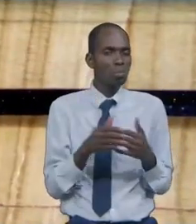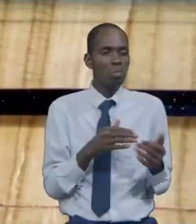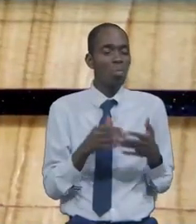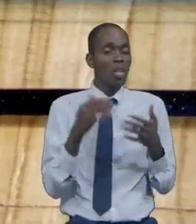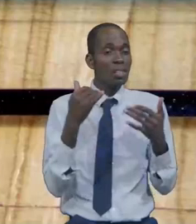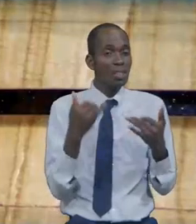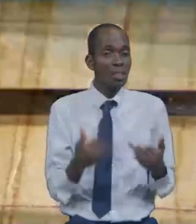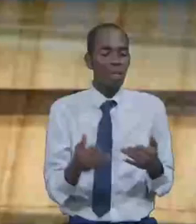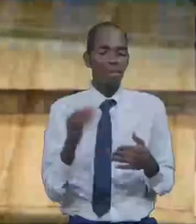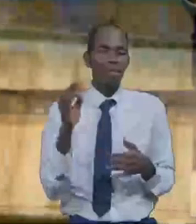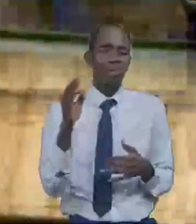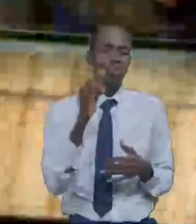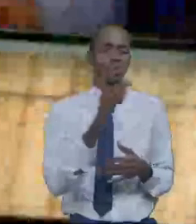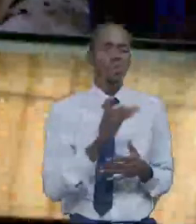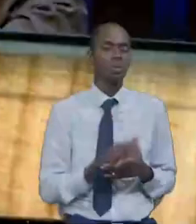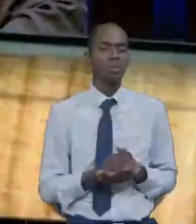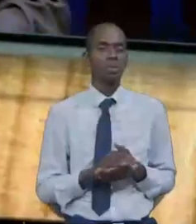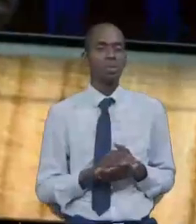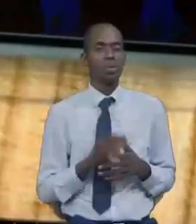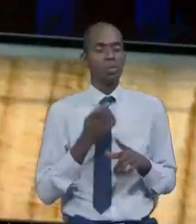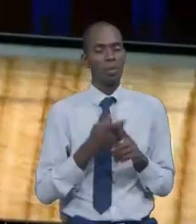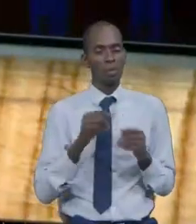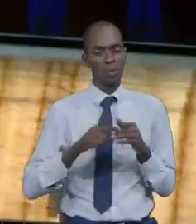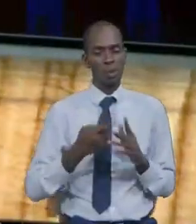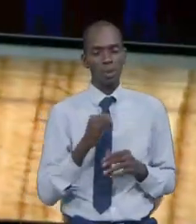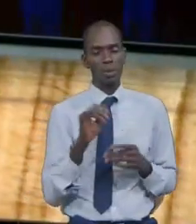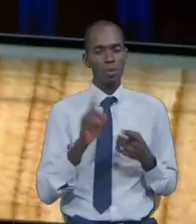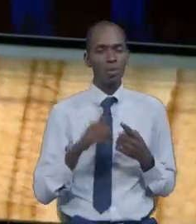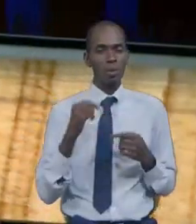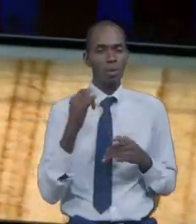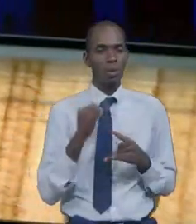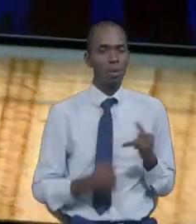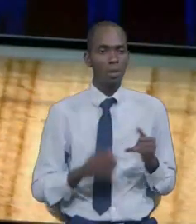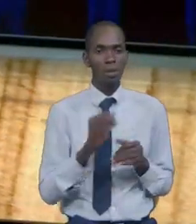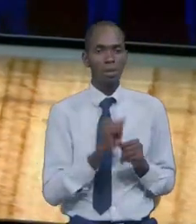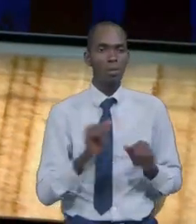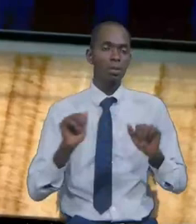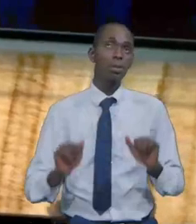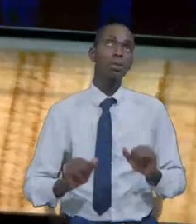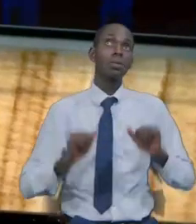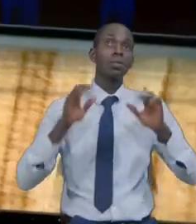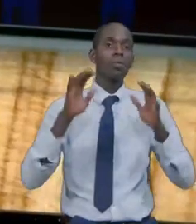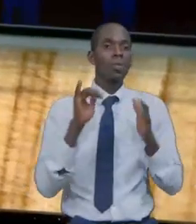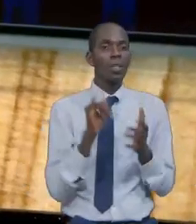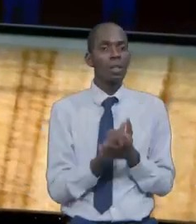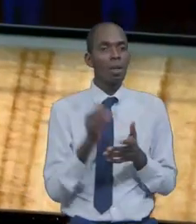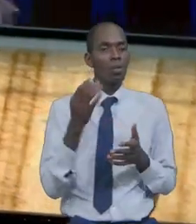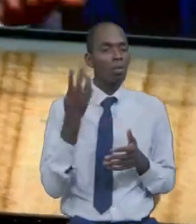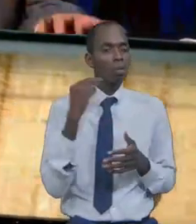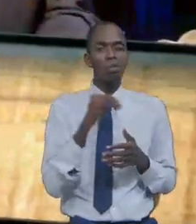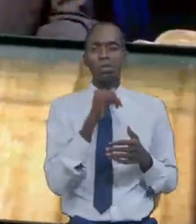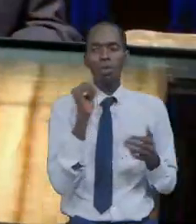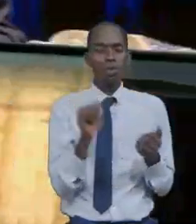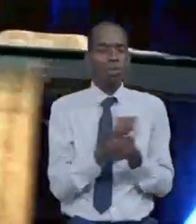Et tout de même, il dit, annonce maintenant du commencement jusqu'à la fin la consécration qui était